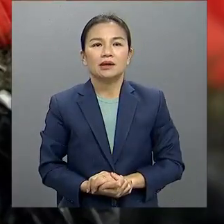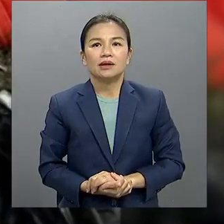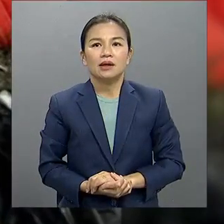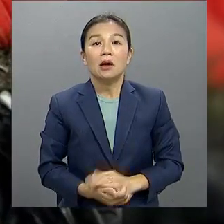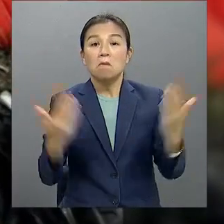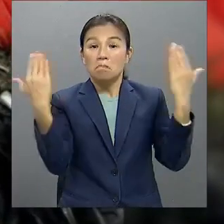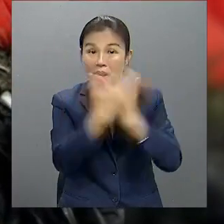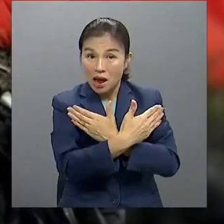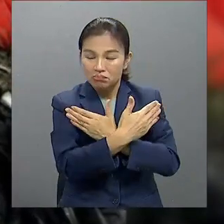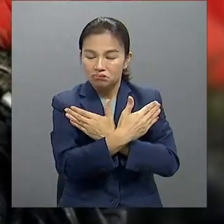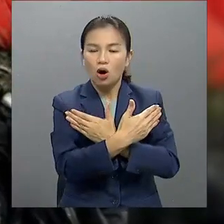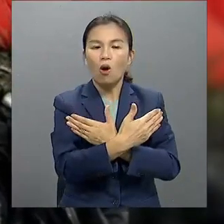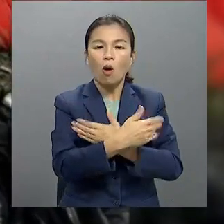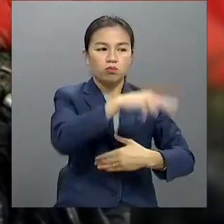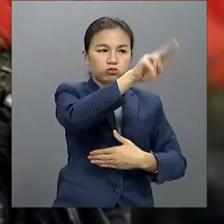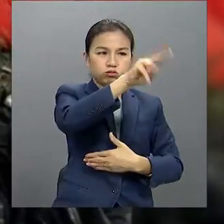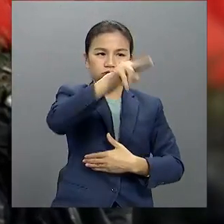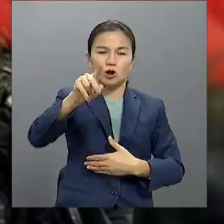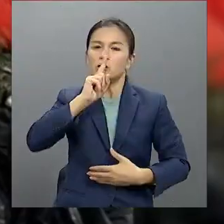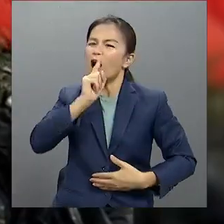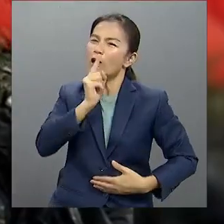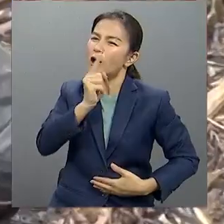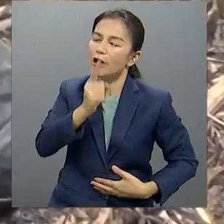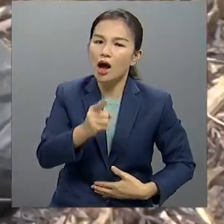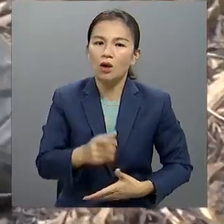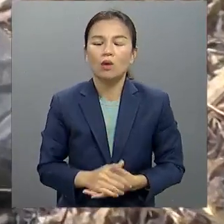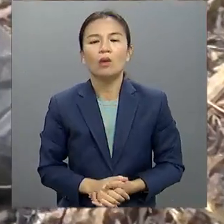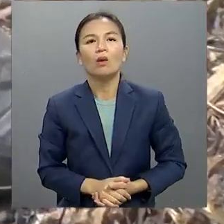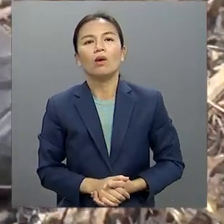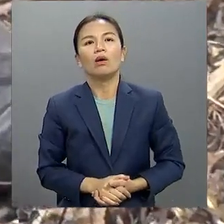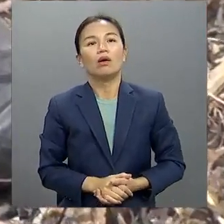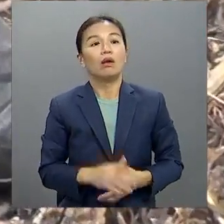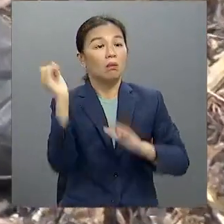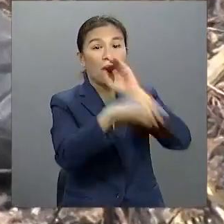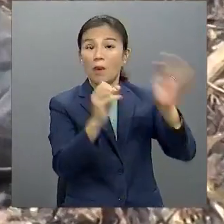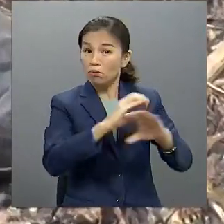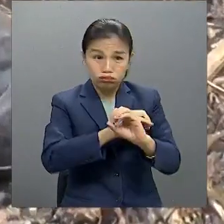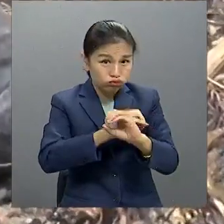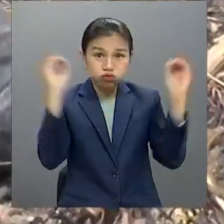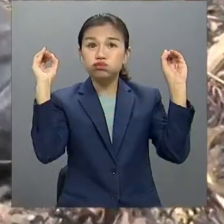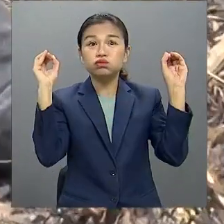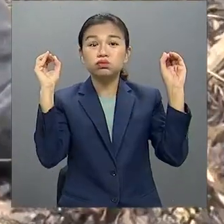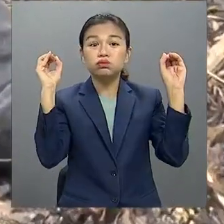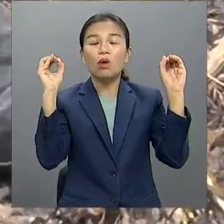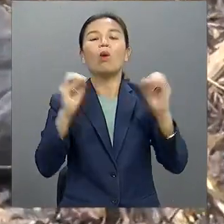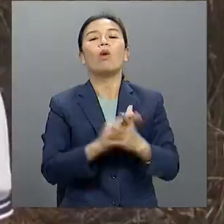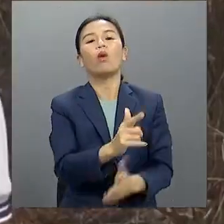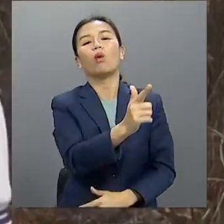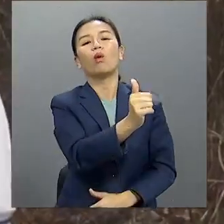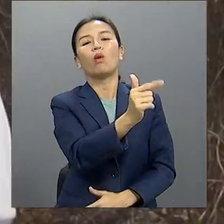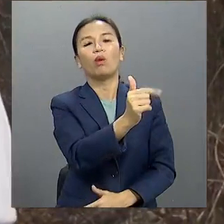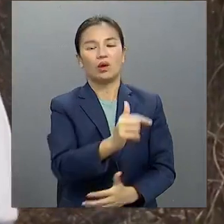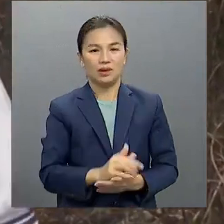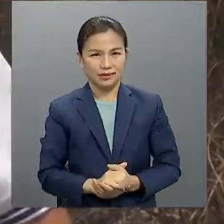ขียนป้ายคำสาปแช่งต่างๆโอ้โหไม่มีขยะมาเลยนะปรากฏว่าได้ผลเกินคาดค่ะ